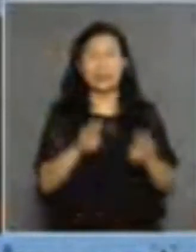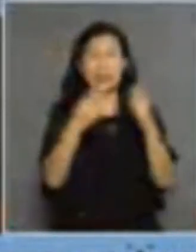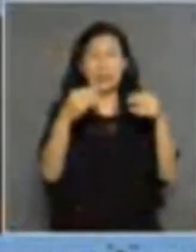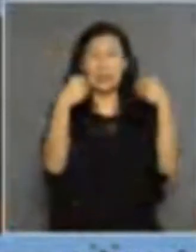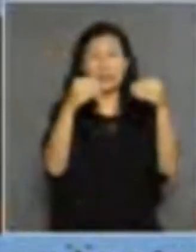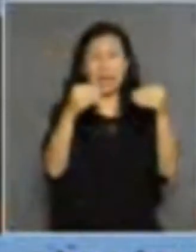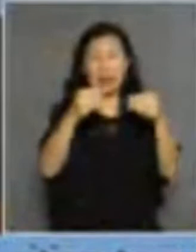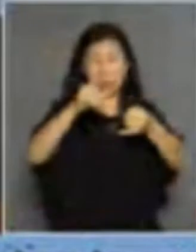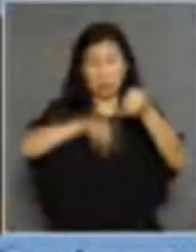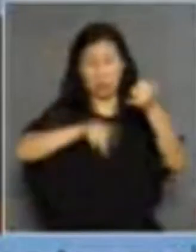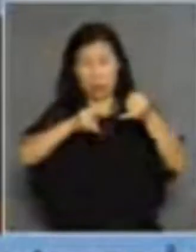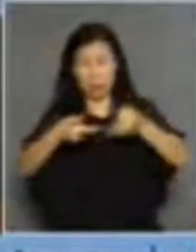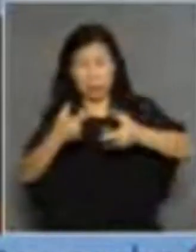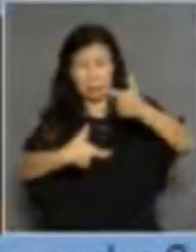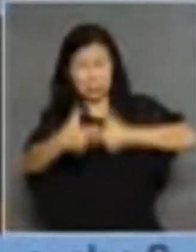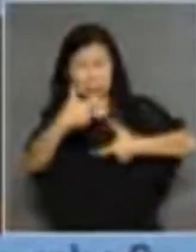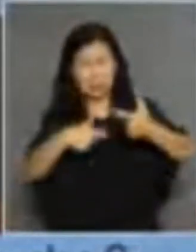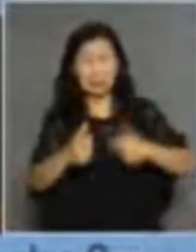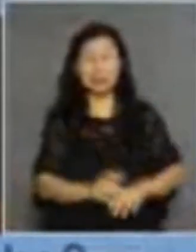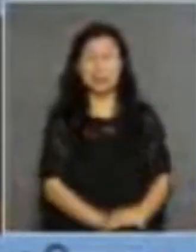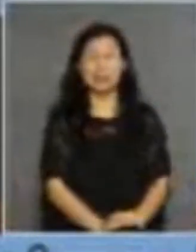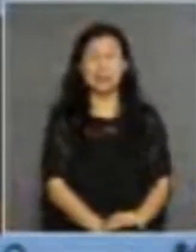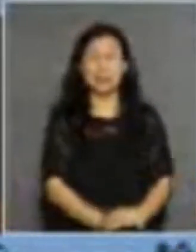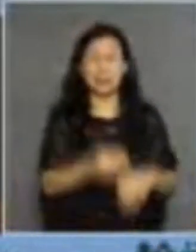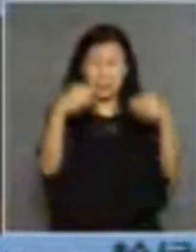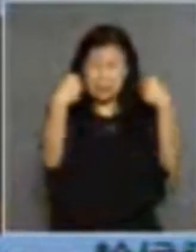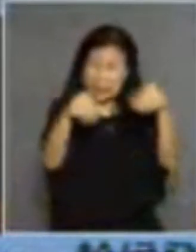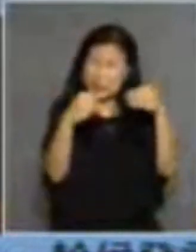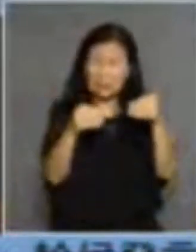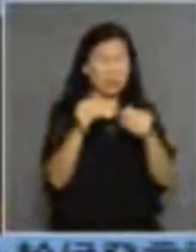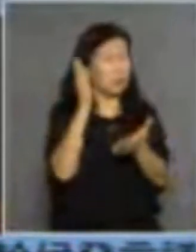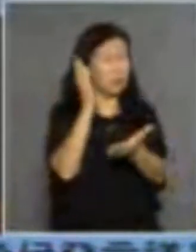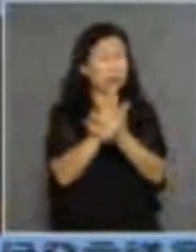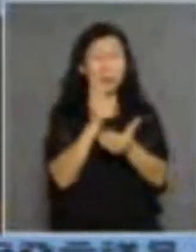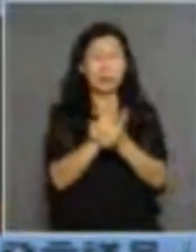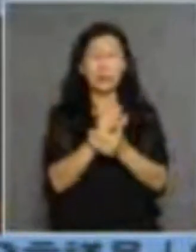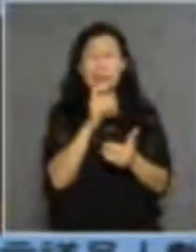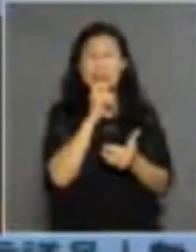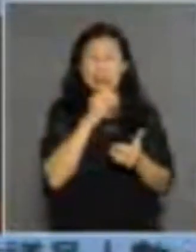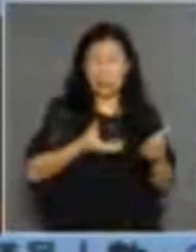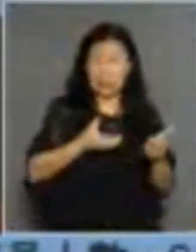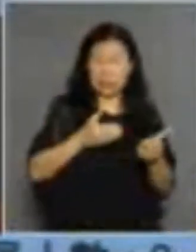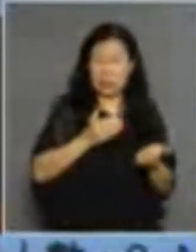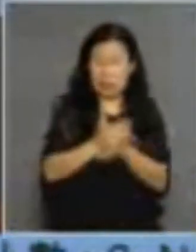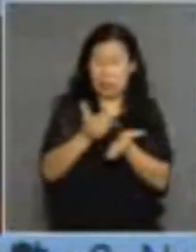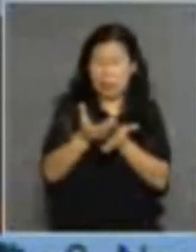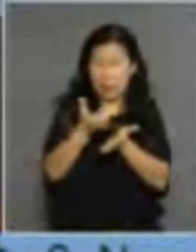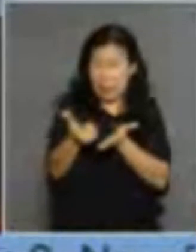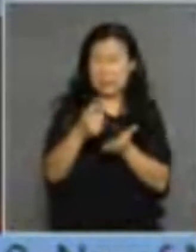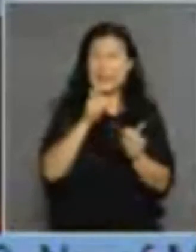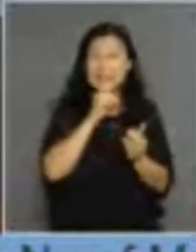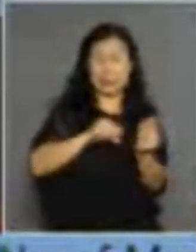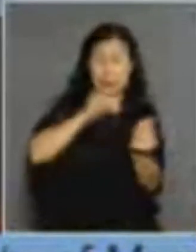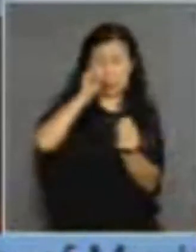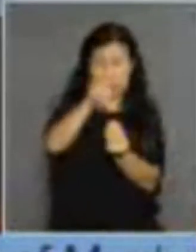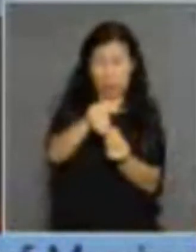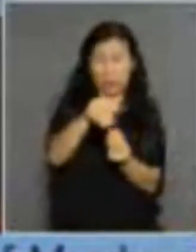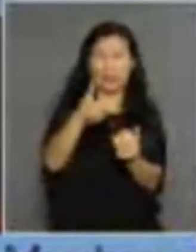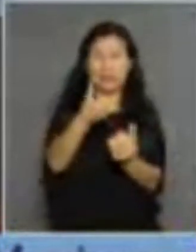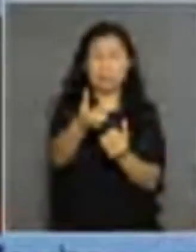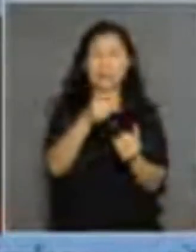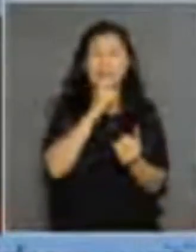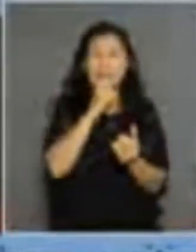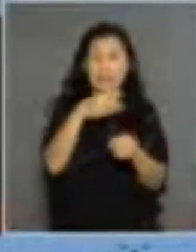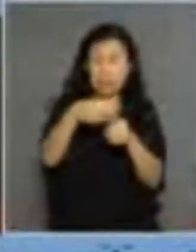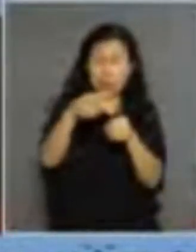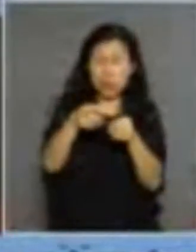品化。喂，教育唔係支出啊，係投資啊，投資咪即是